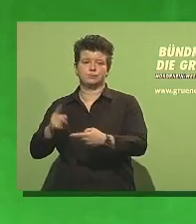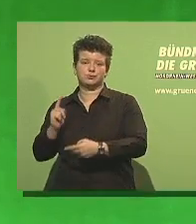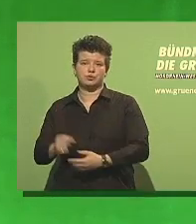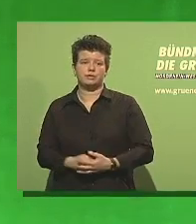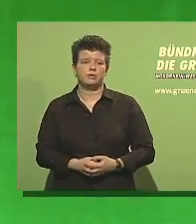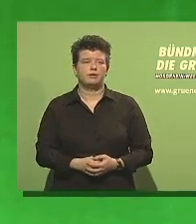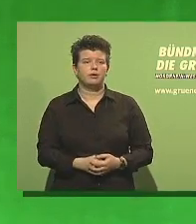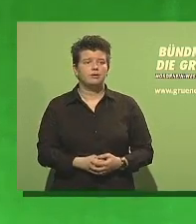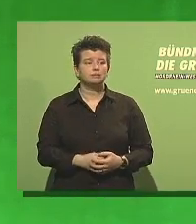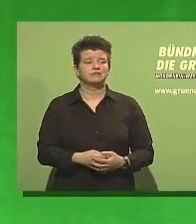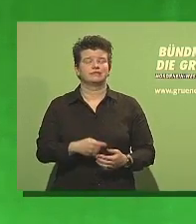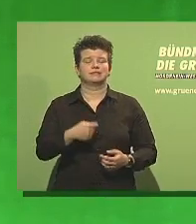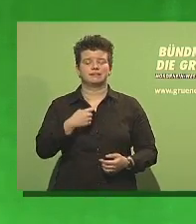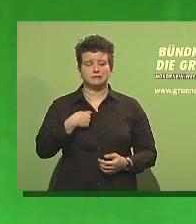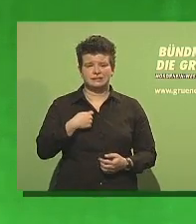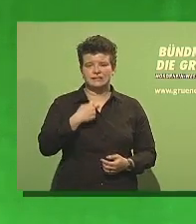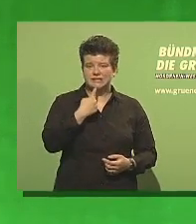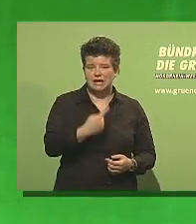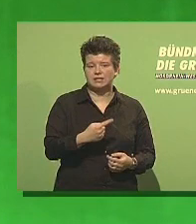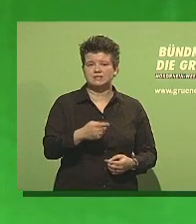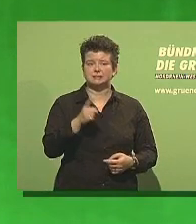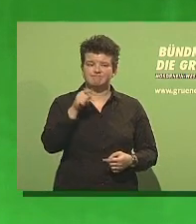verboten bleiben.